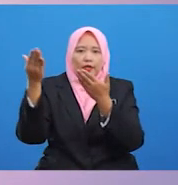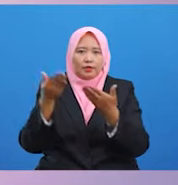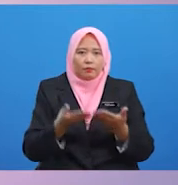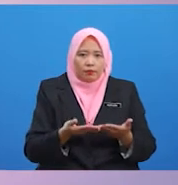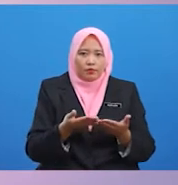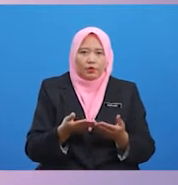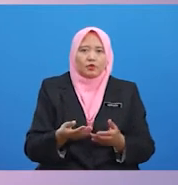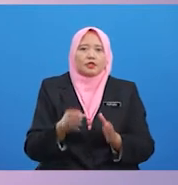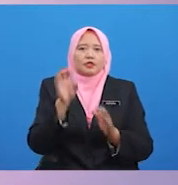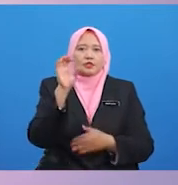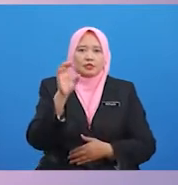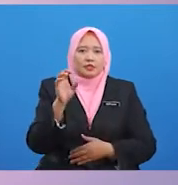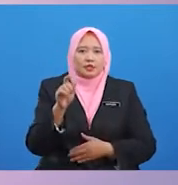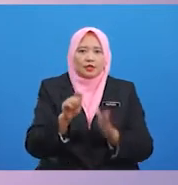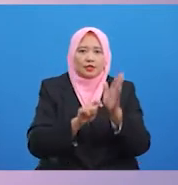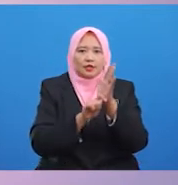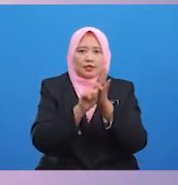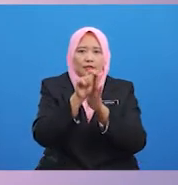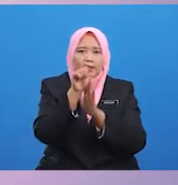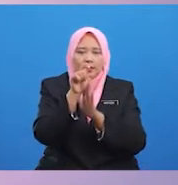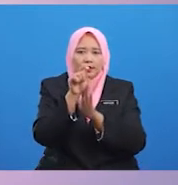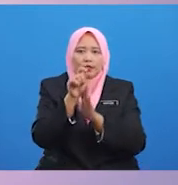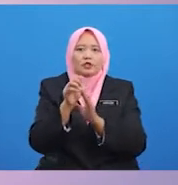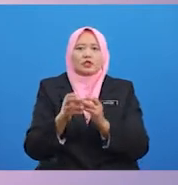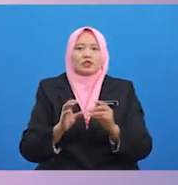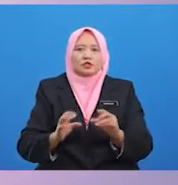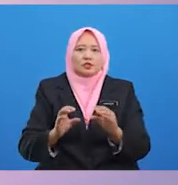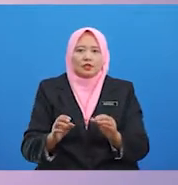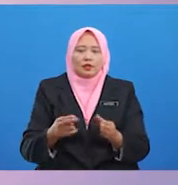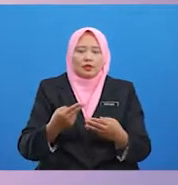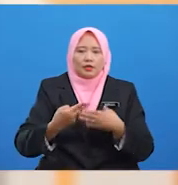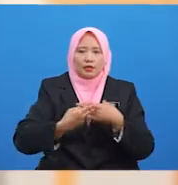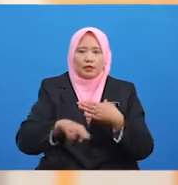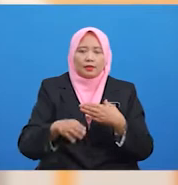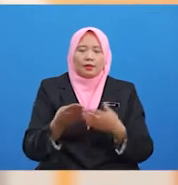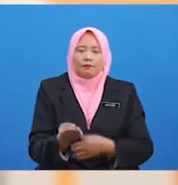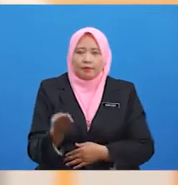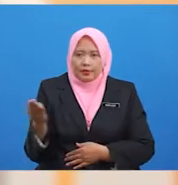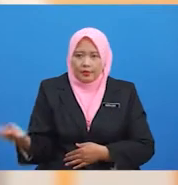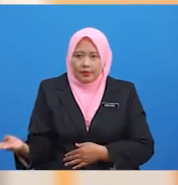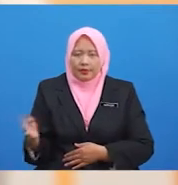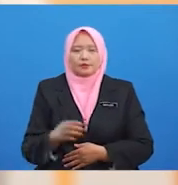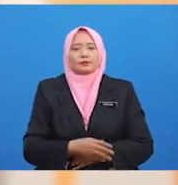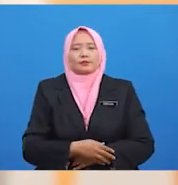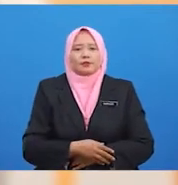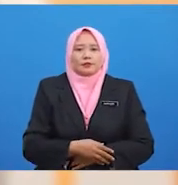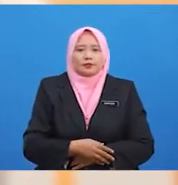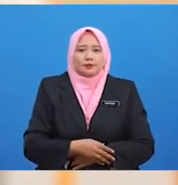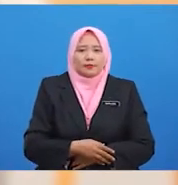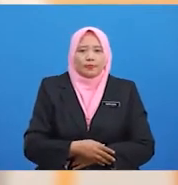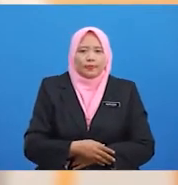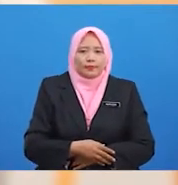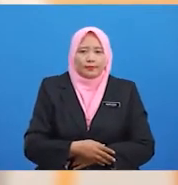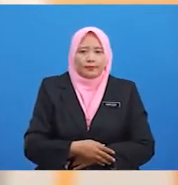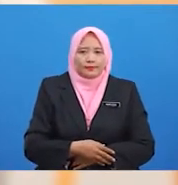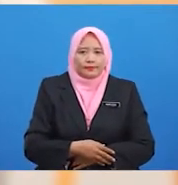mewujudkan lebih banyak penyelidikan dan pembangunan. Adakah murid-murid sudah bersedia?